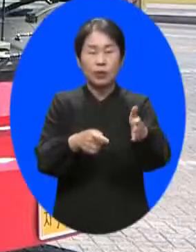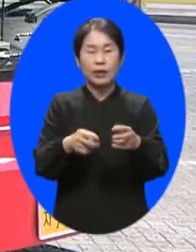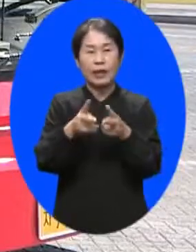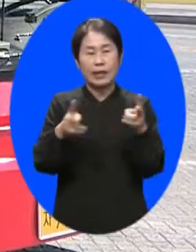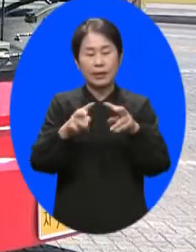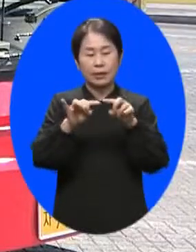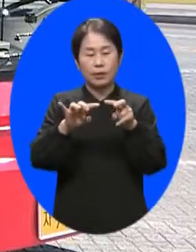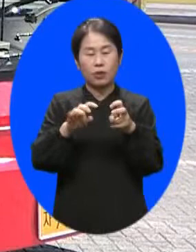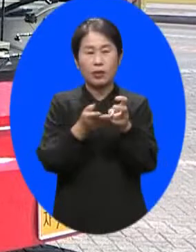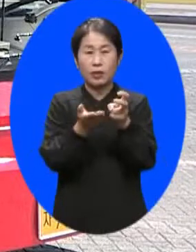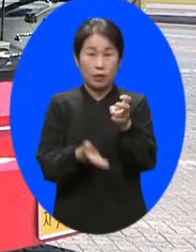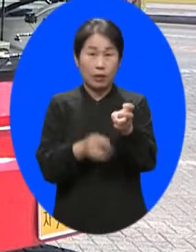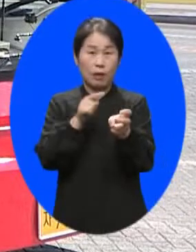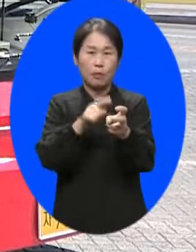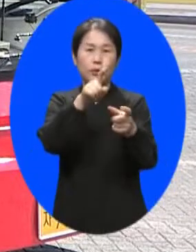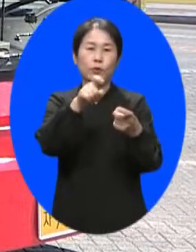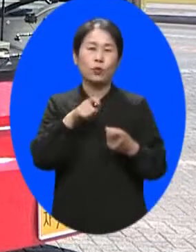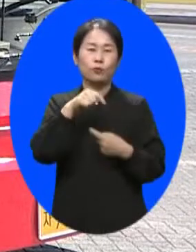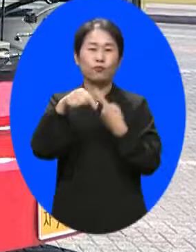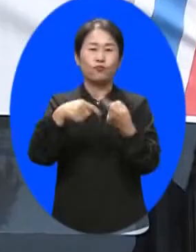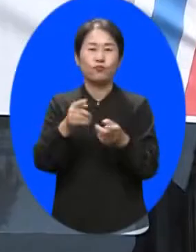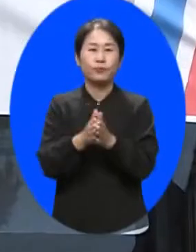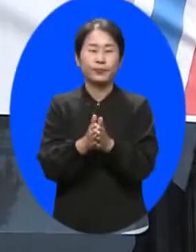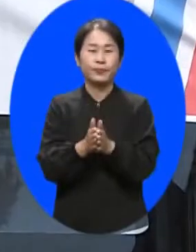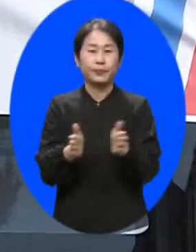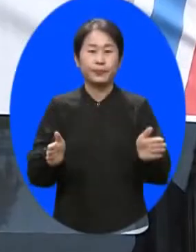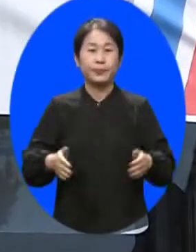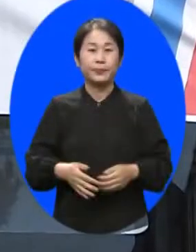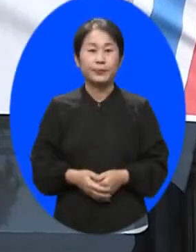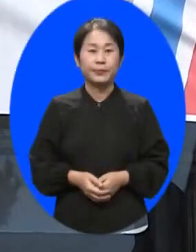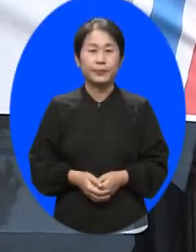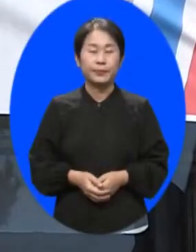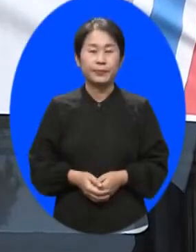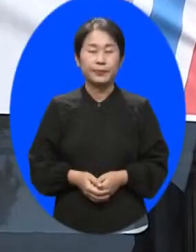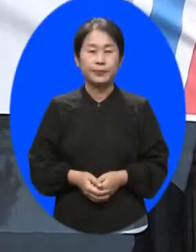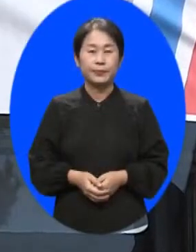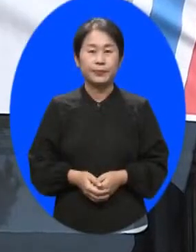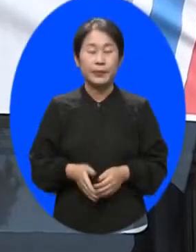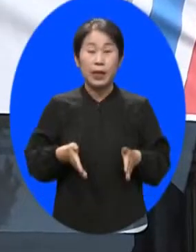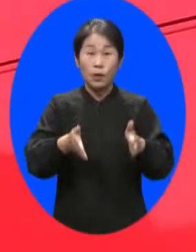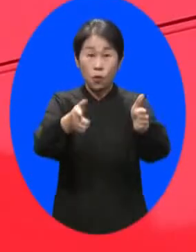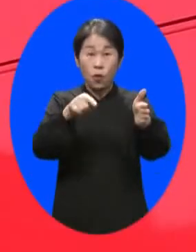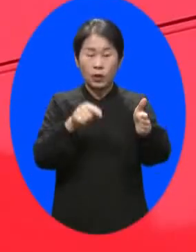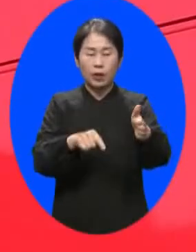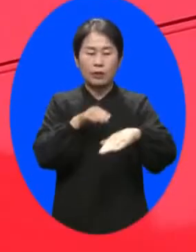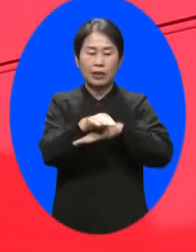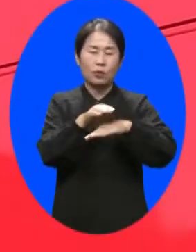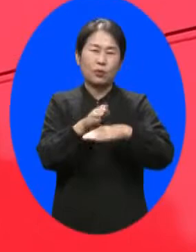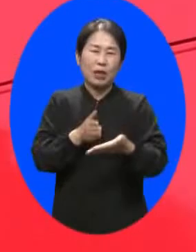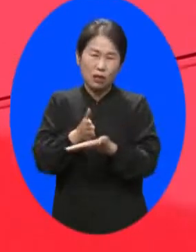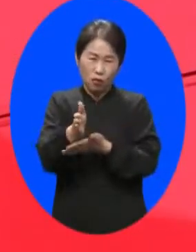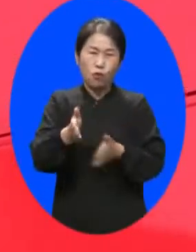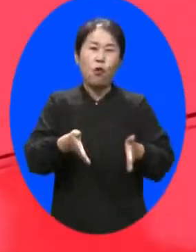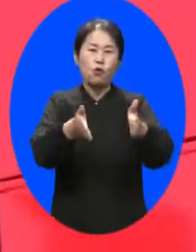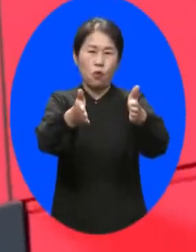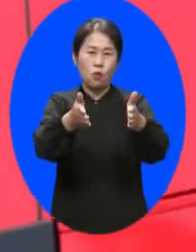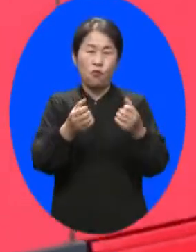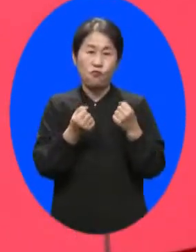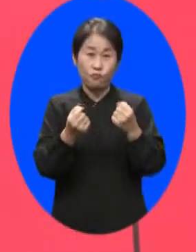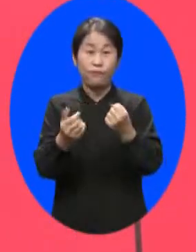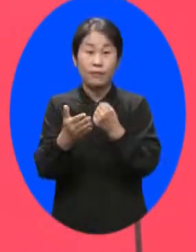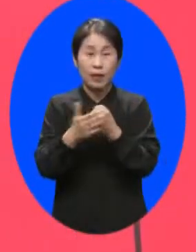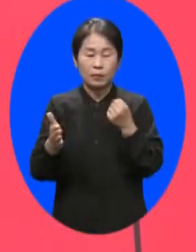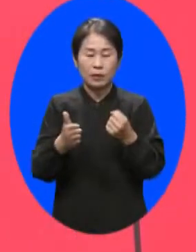2층 전기저상 버스를 도입해 운행을 시작합니다 간선교행 버스 노선은 자동차 전용도로를 주행하기